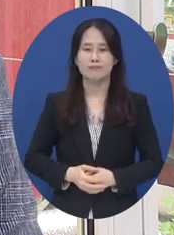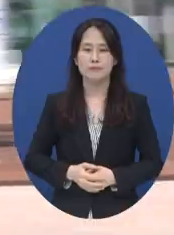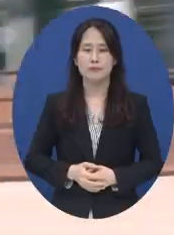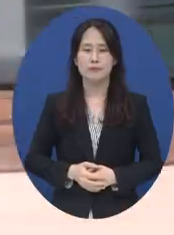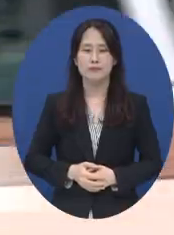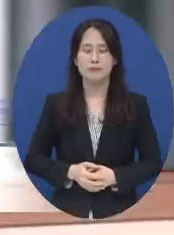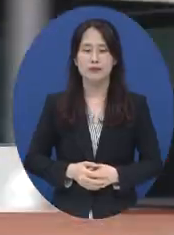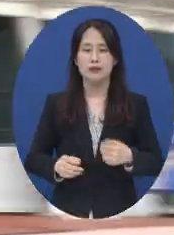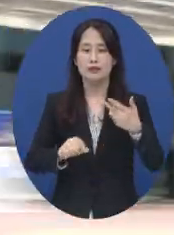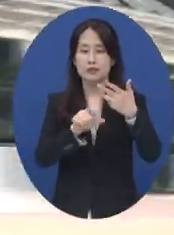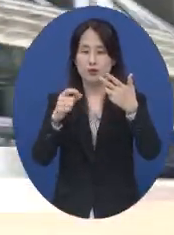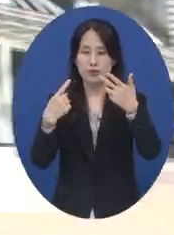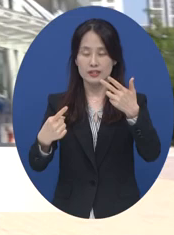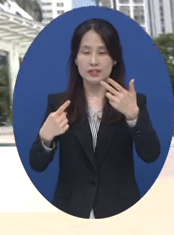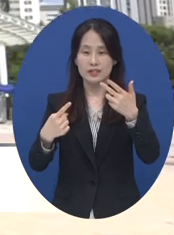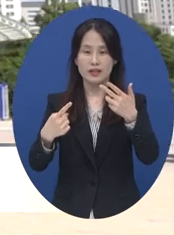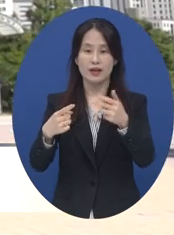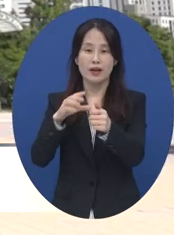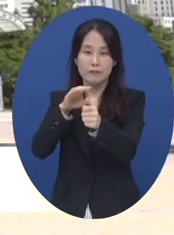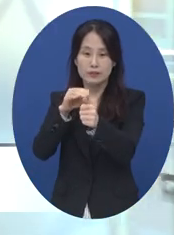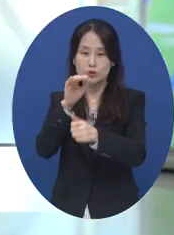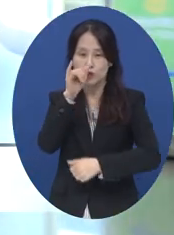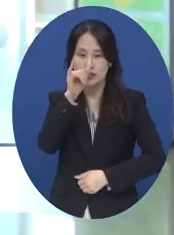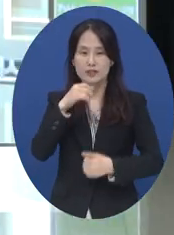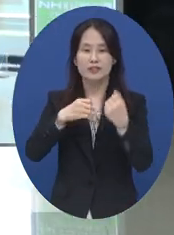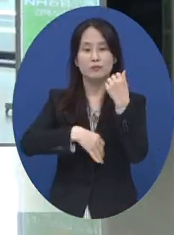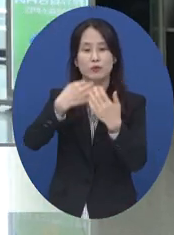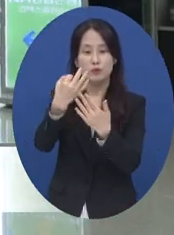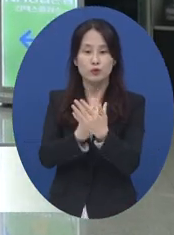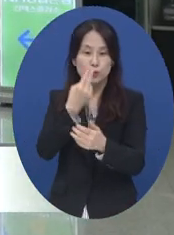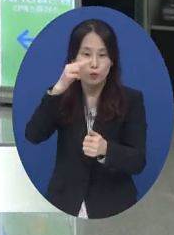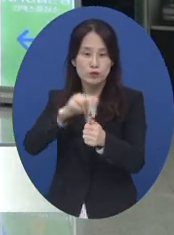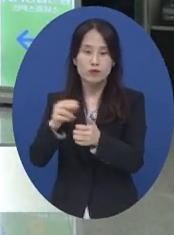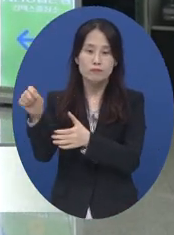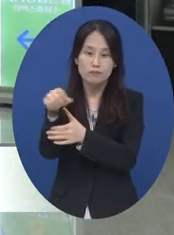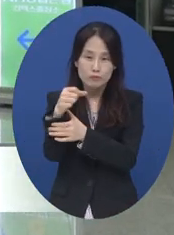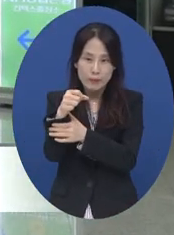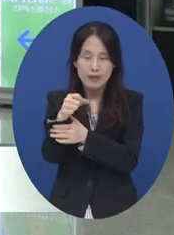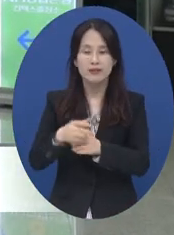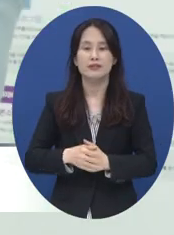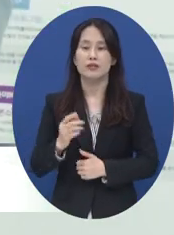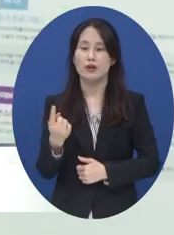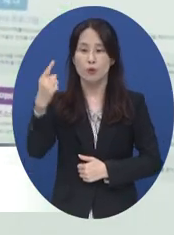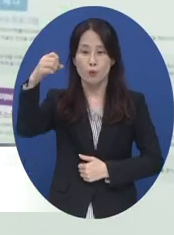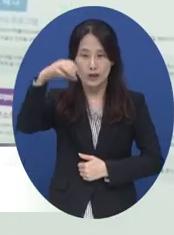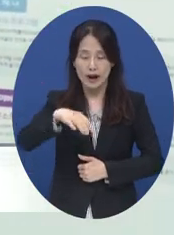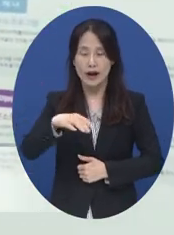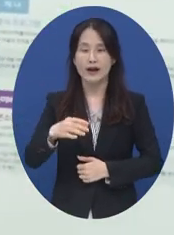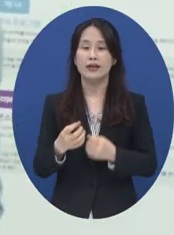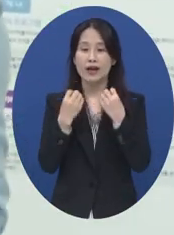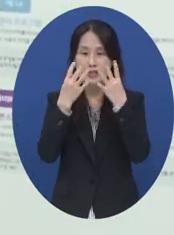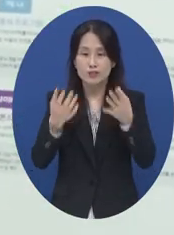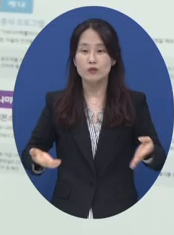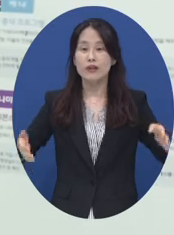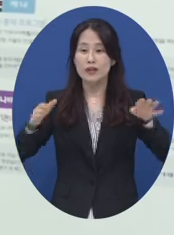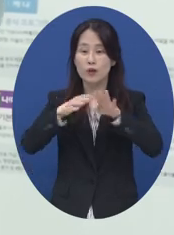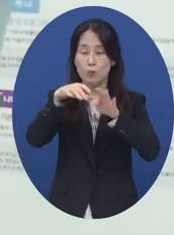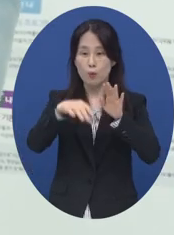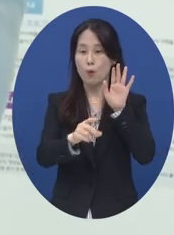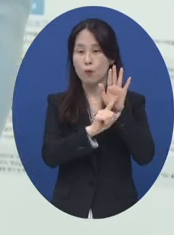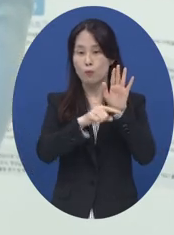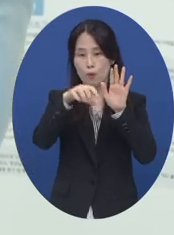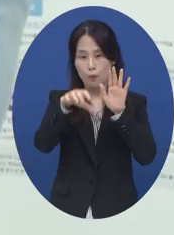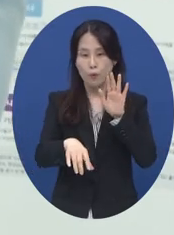같습니다 이어서 7월 1일의 전 8일 타는 기본소득 도전 골든 다른 킨텍스 제 1전시장 의 새롭게 문을 연